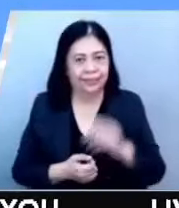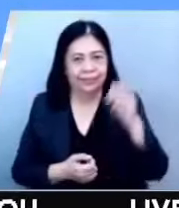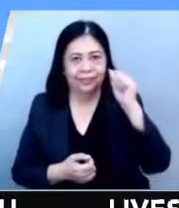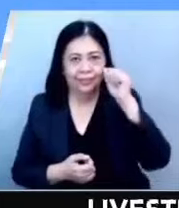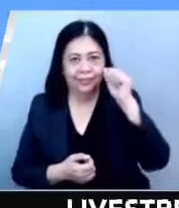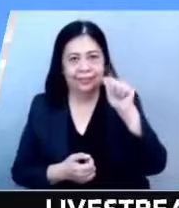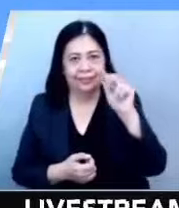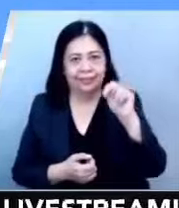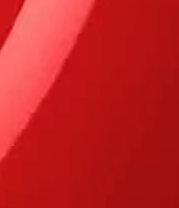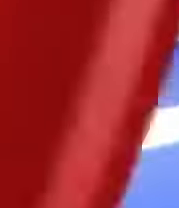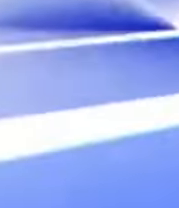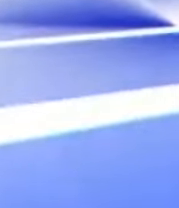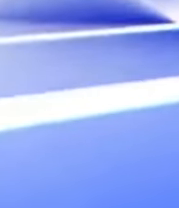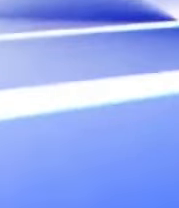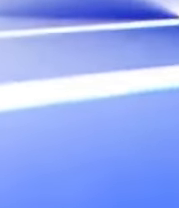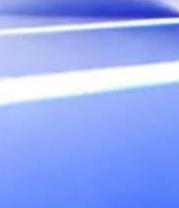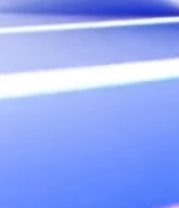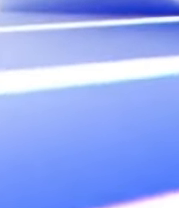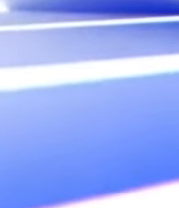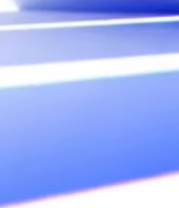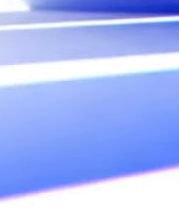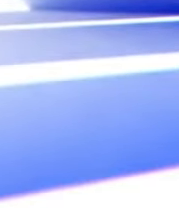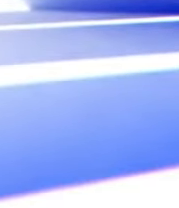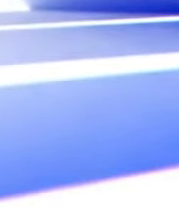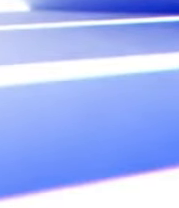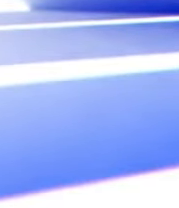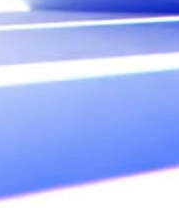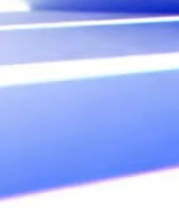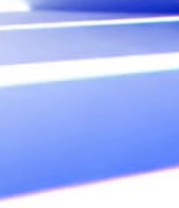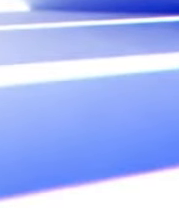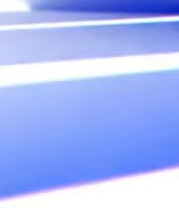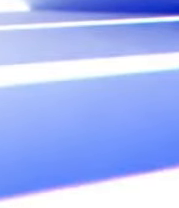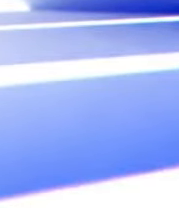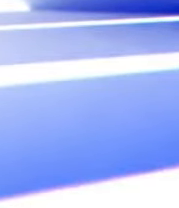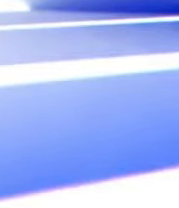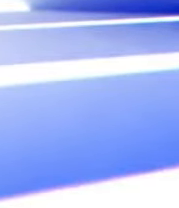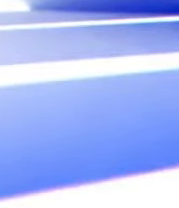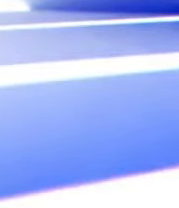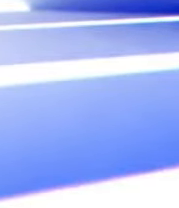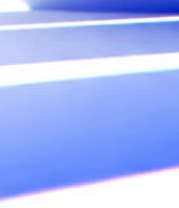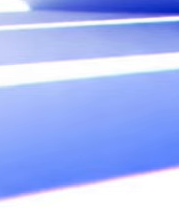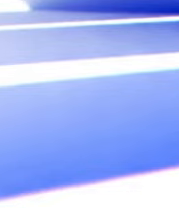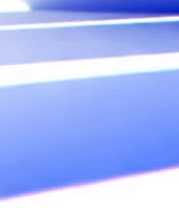ng GMA Regional TV Balitang Bista. Alan!